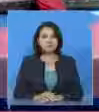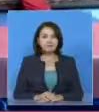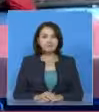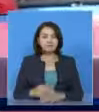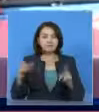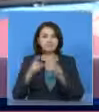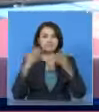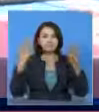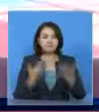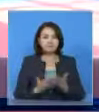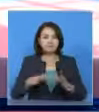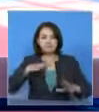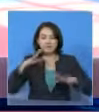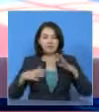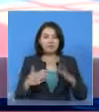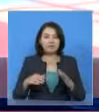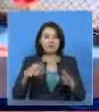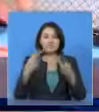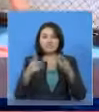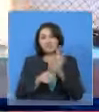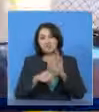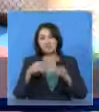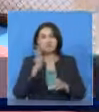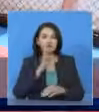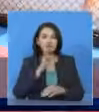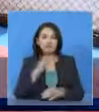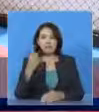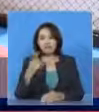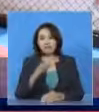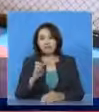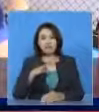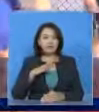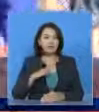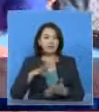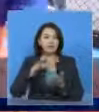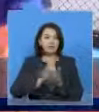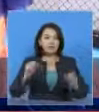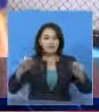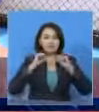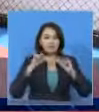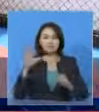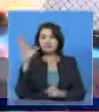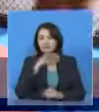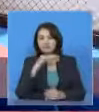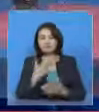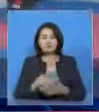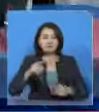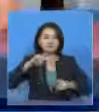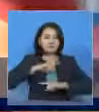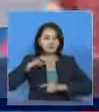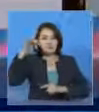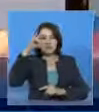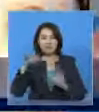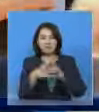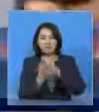К слову, сейчас в клубе тренируются 6 девушек. Одна из них – Жанна Каскенова. Она с детства увлекается спортом. Добилась успехов на чемпионатах Казахстана по